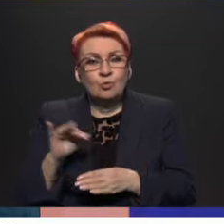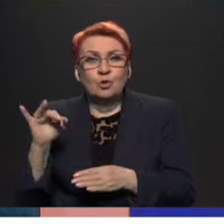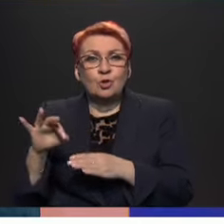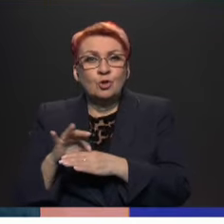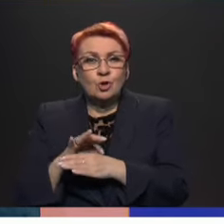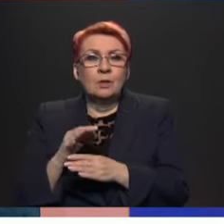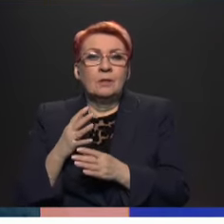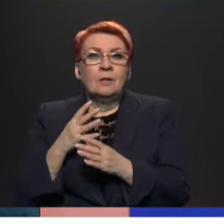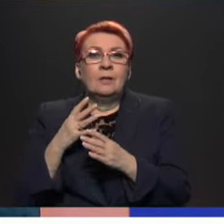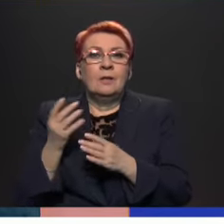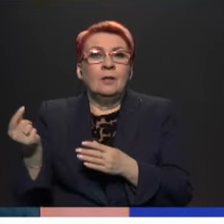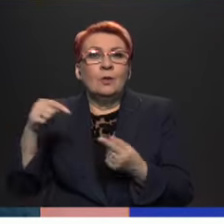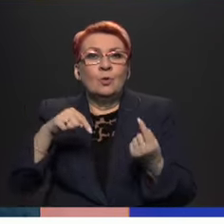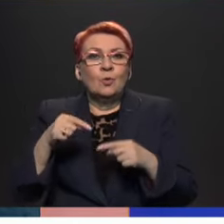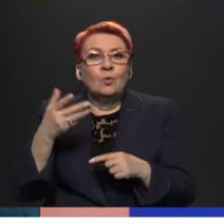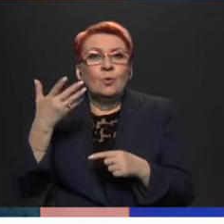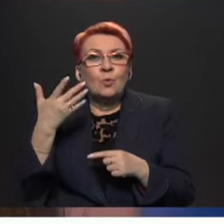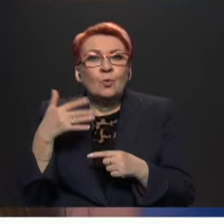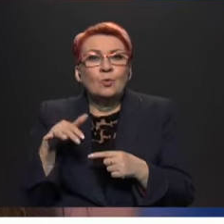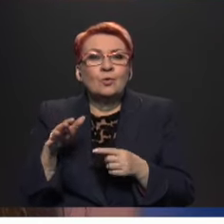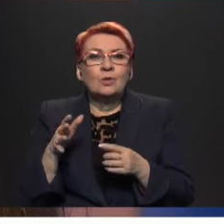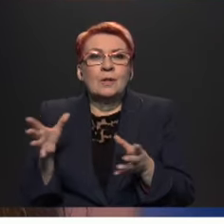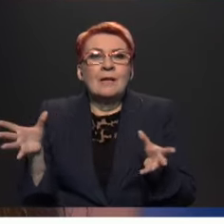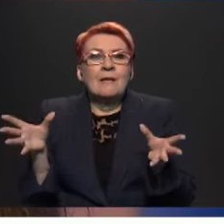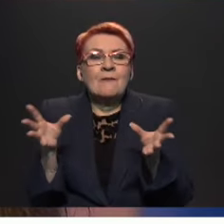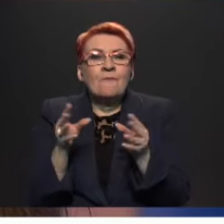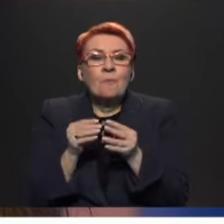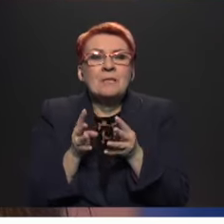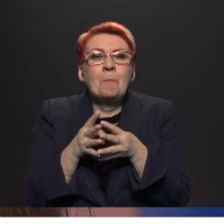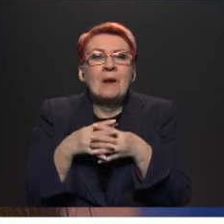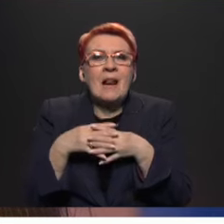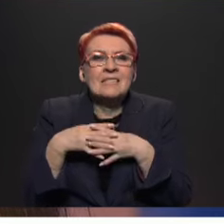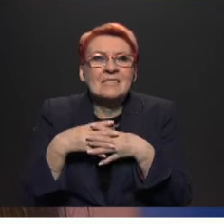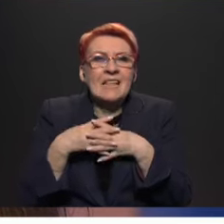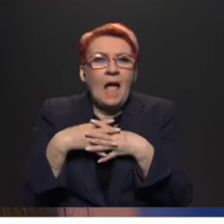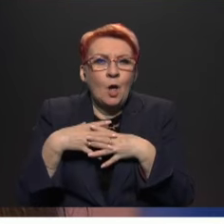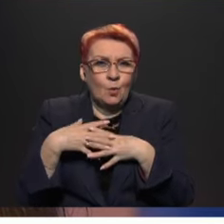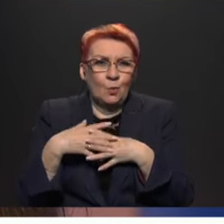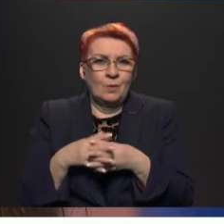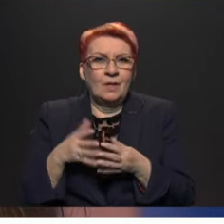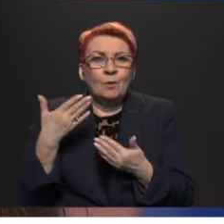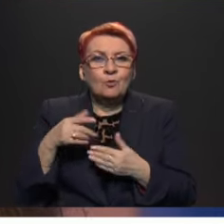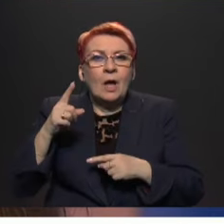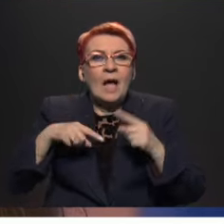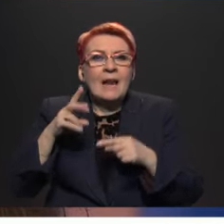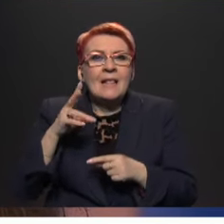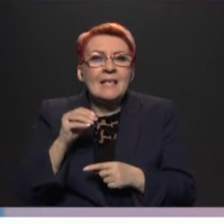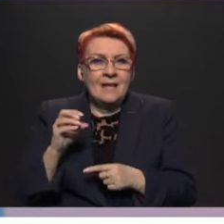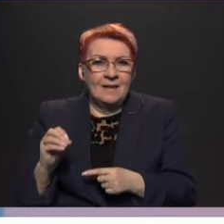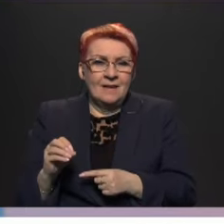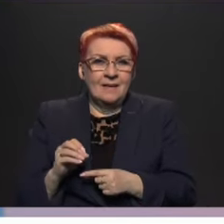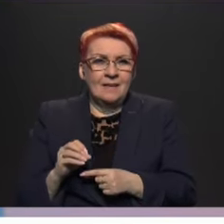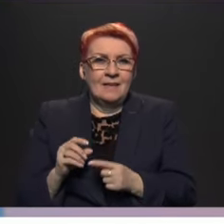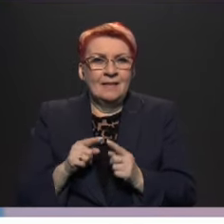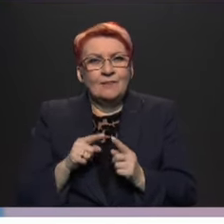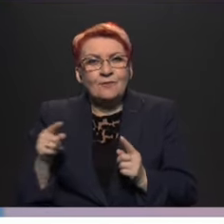глубже, люди друг в друга прорастают как бы корнями и становятся роднее с